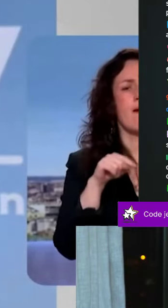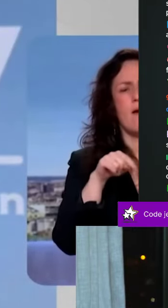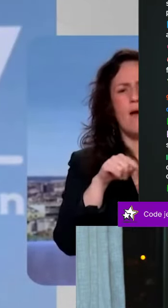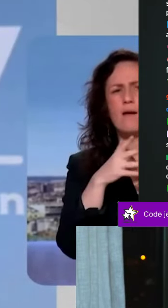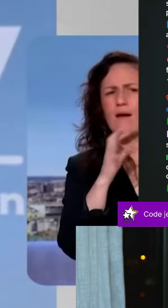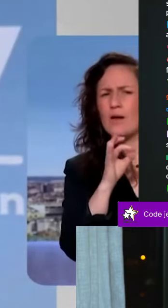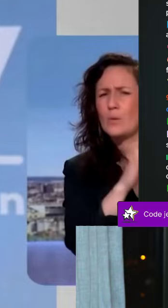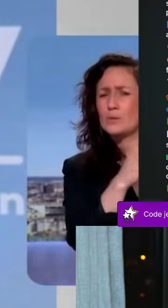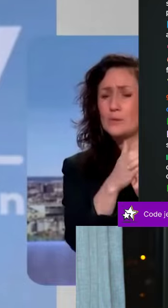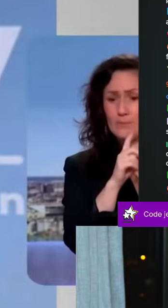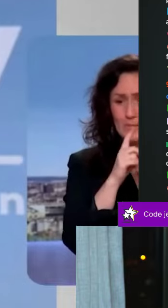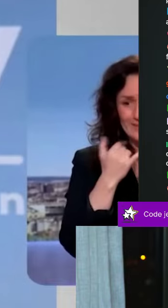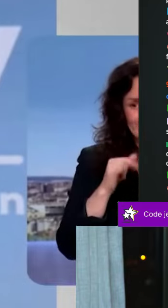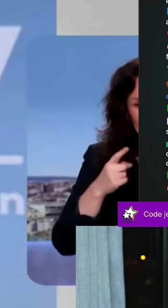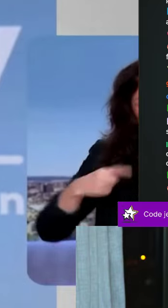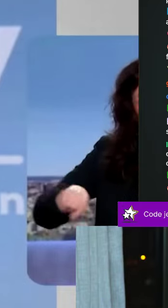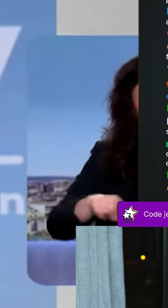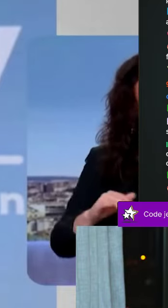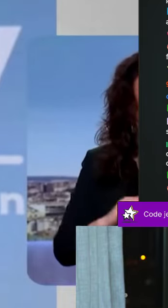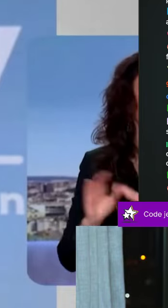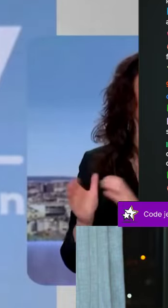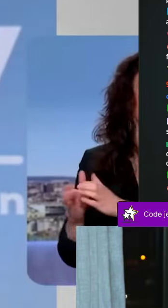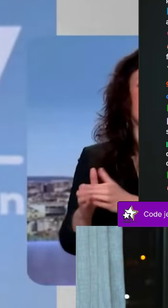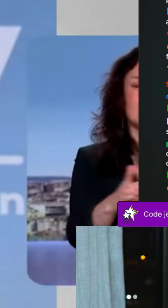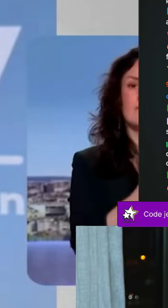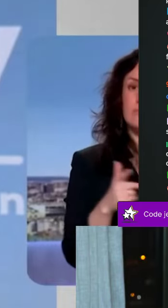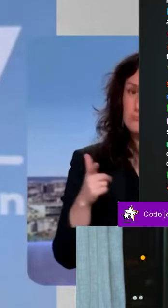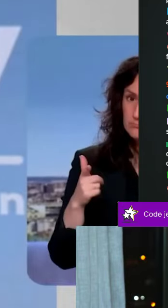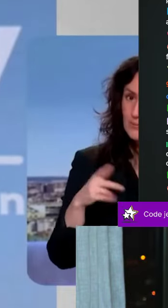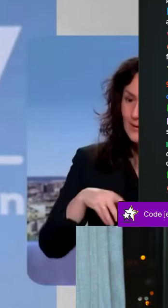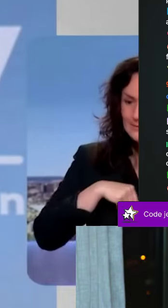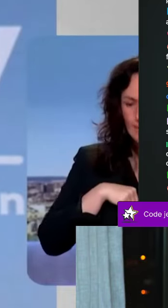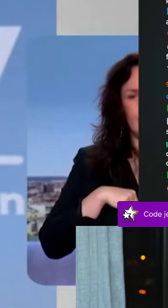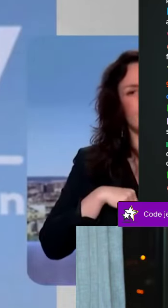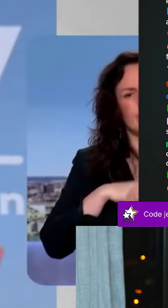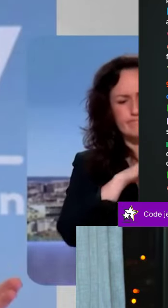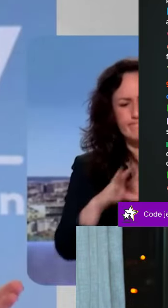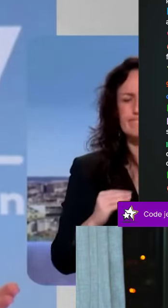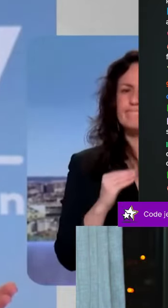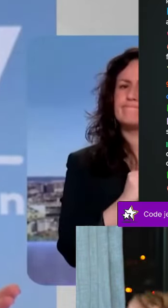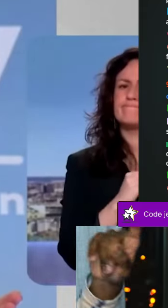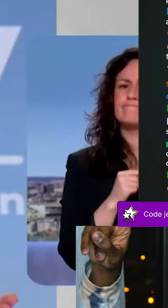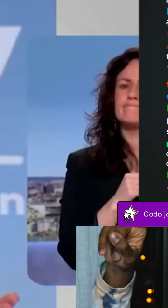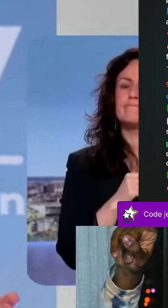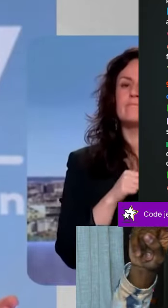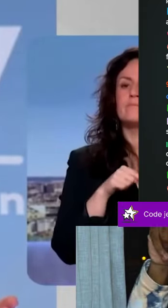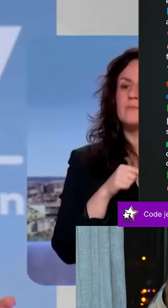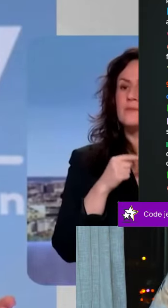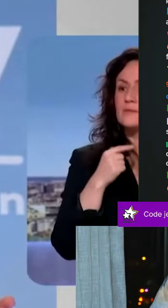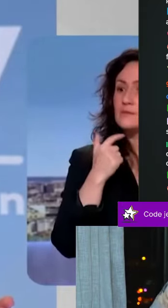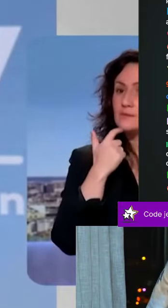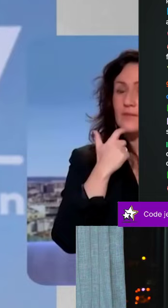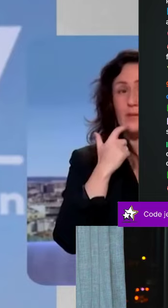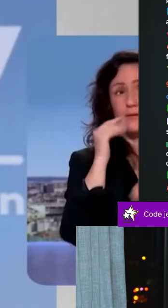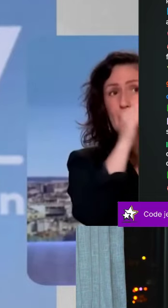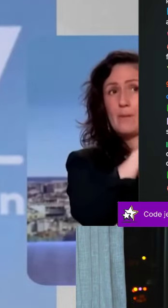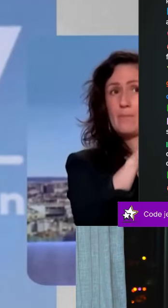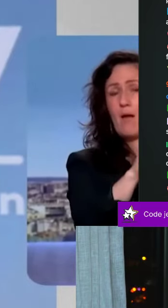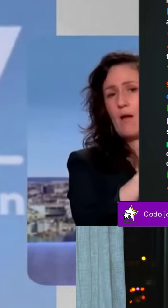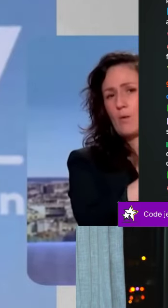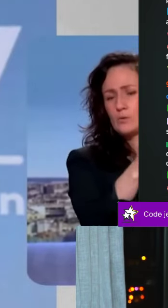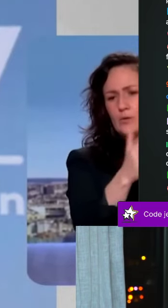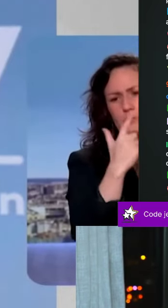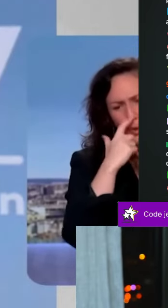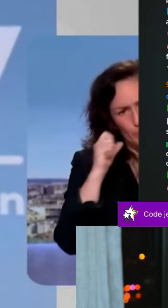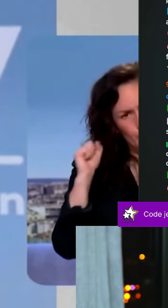du moment où l'ensemble des groupes politiques à l'Assemblée nationale sont favorables à cette mesure et donc ne saisiront pas le Conseil constitutionnel sur ce sujet je